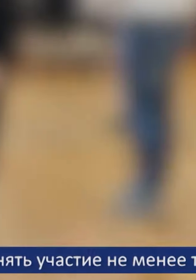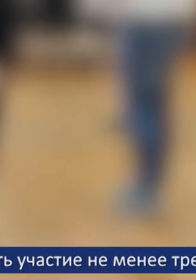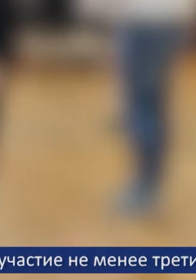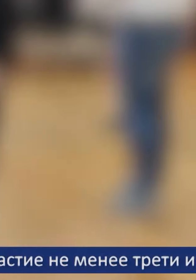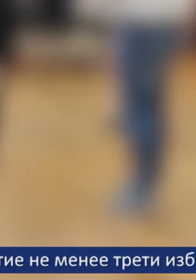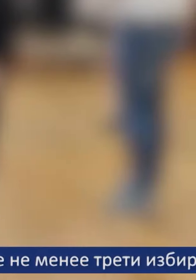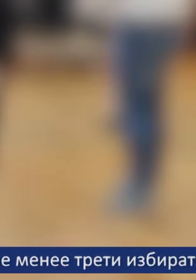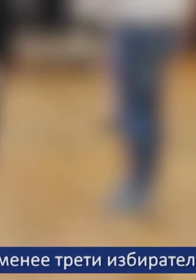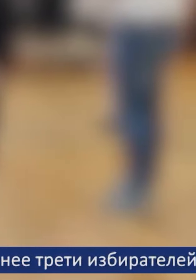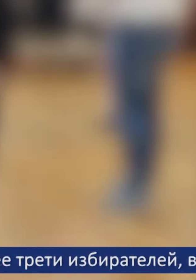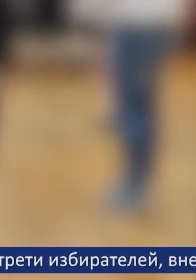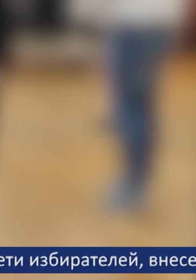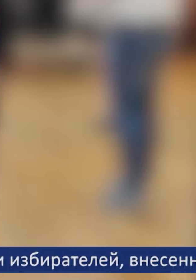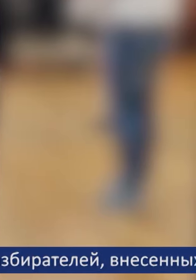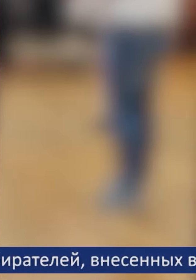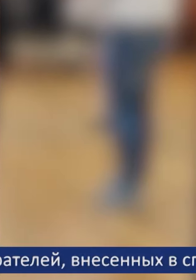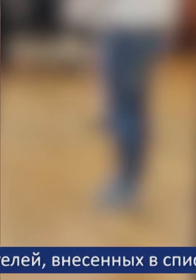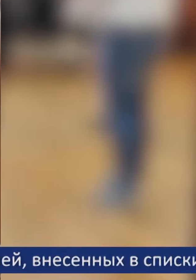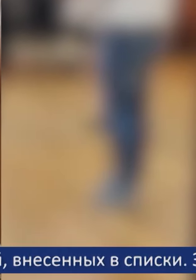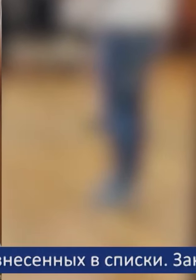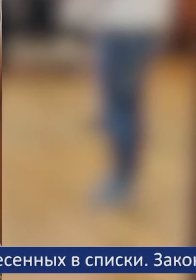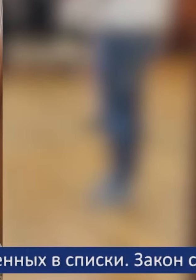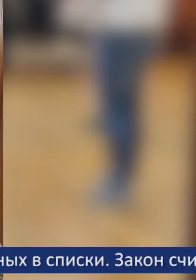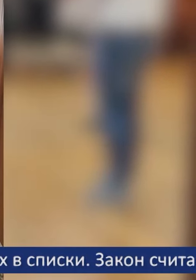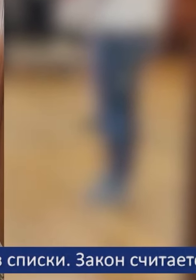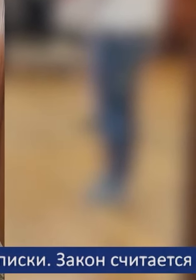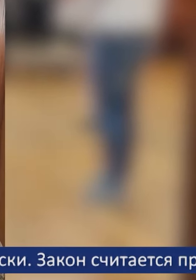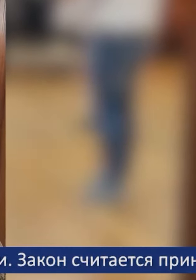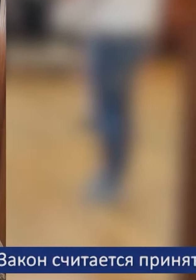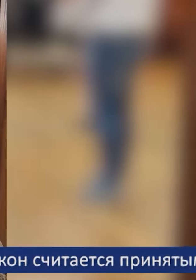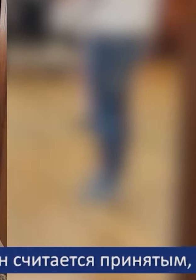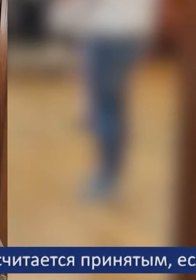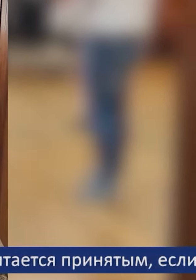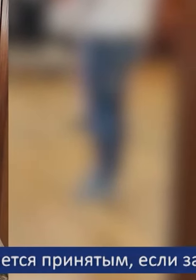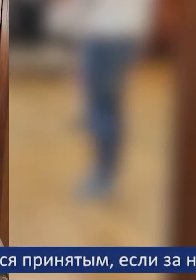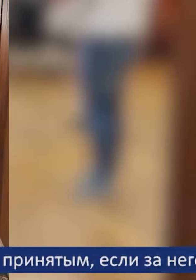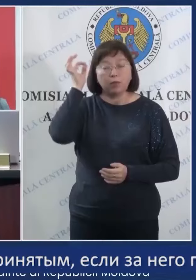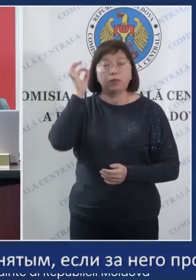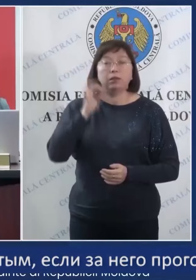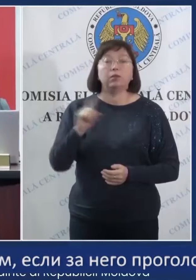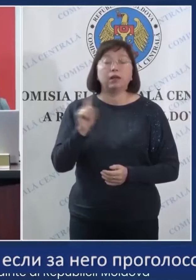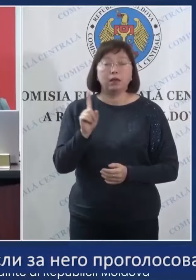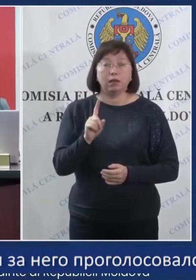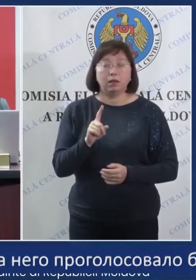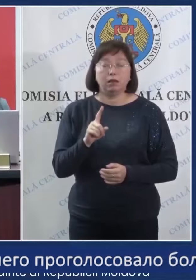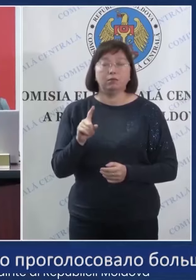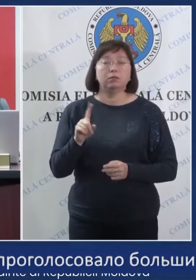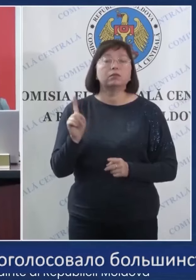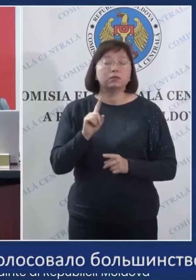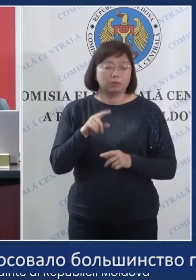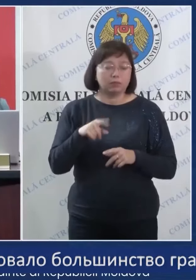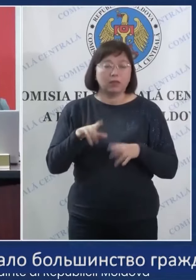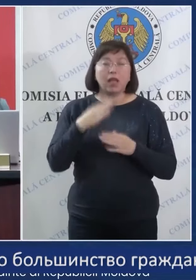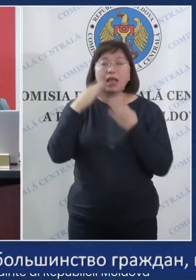exprimat opțiunea da, în timp ce puțin peste 730.000 s-au pronunțat împotrivă. Pentru ca referendumul